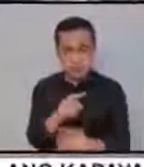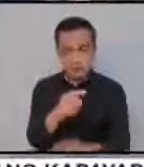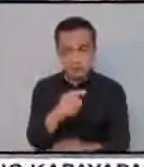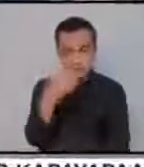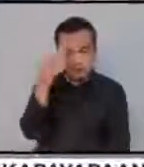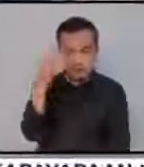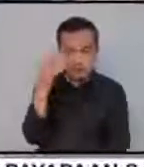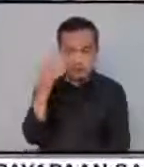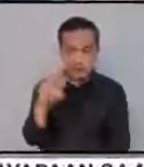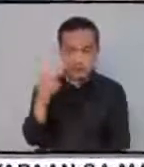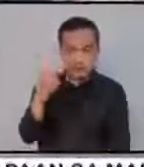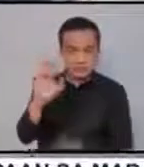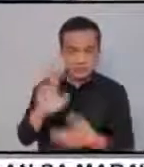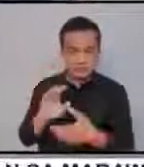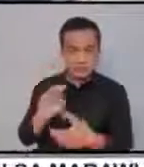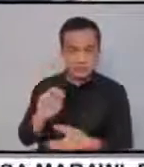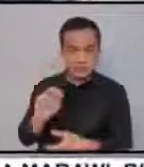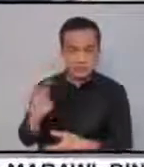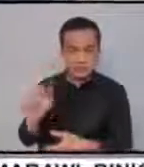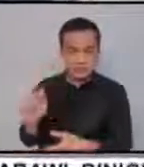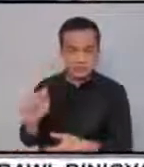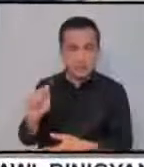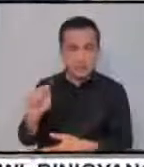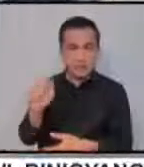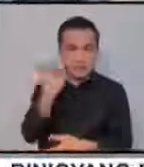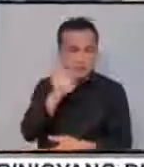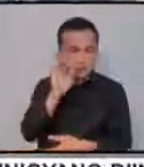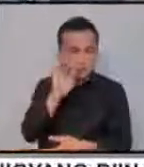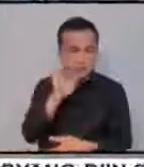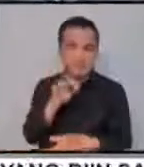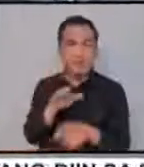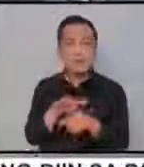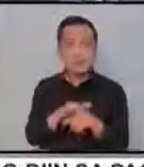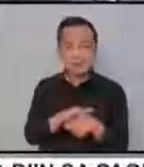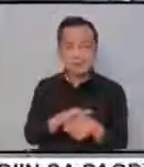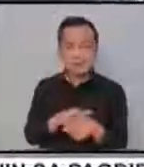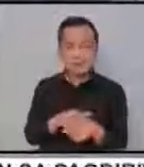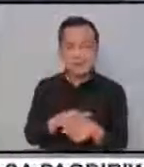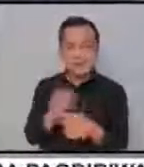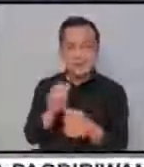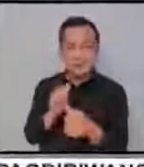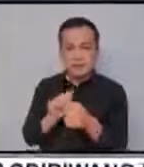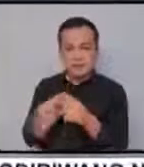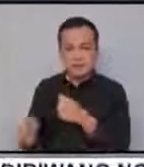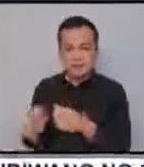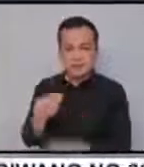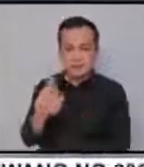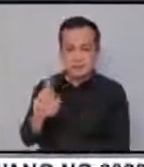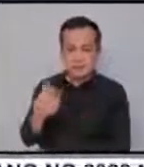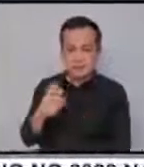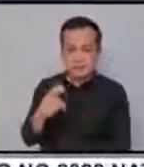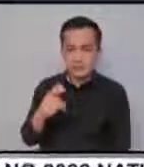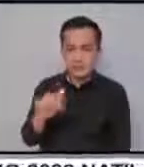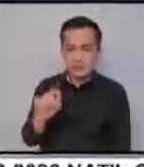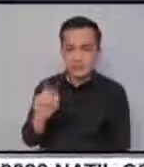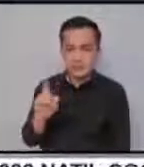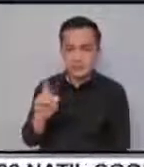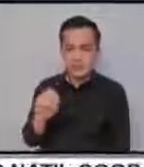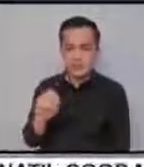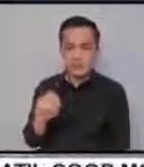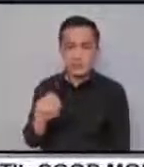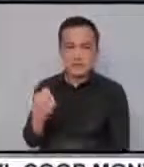Fairview, ay may kabagalan na pagkalampas si John sa Regalado Highway sa may bahagi ng Commonwealth